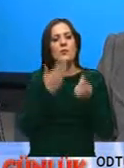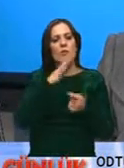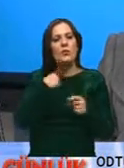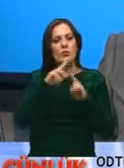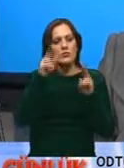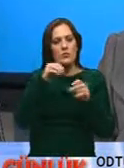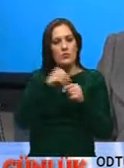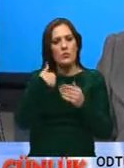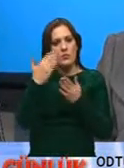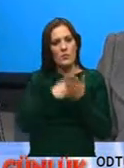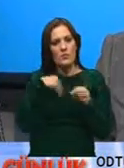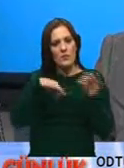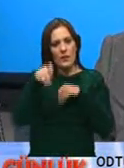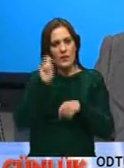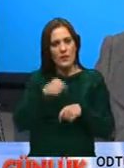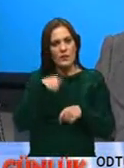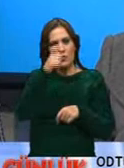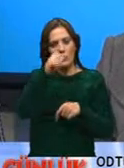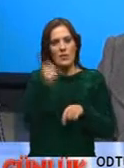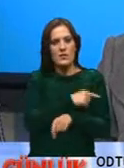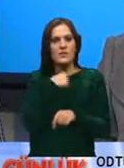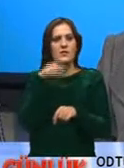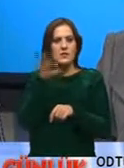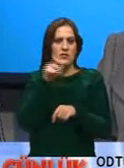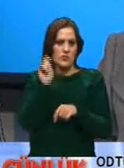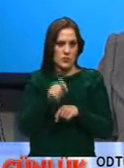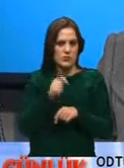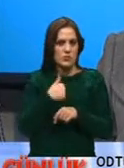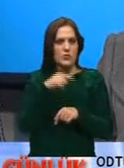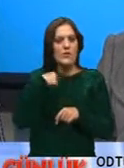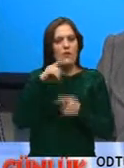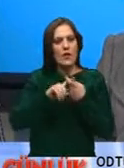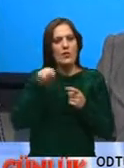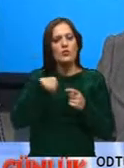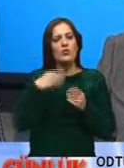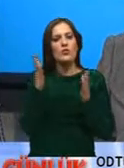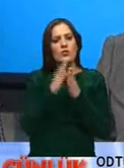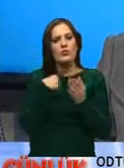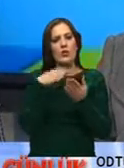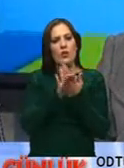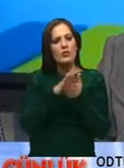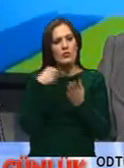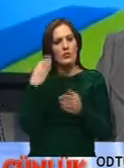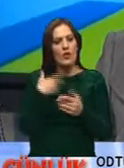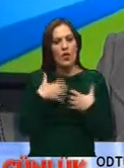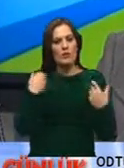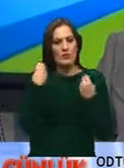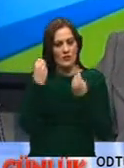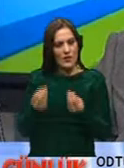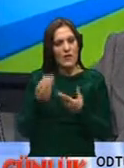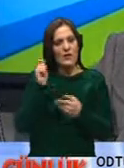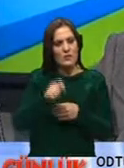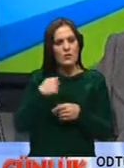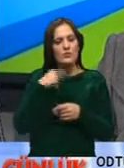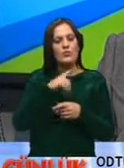ölçekte şöyle programladık ve planladık. Biz Türkiye birincisini seçiyoruz. Ve onu küçük ödüllerle onur ediyoruz her seferinde.